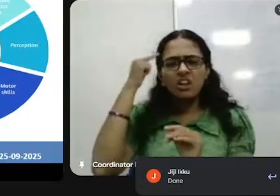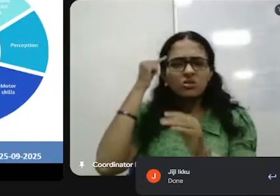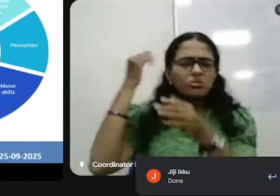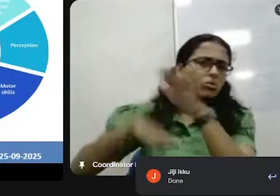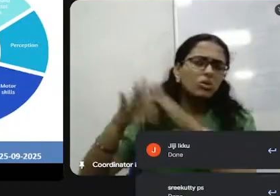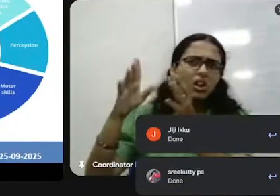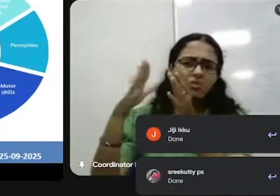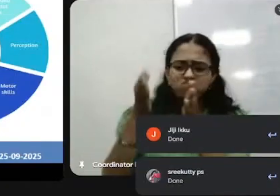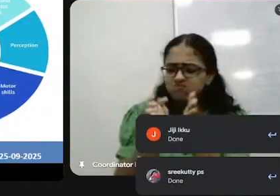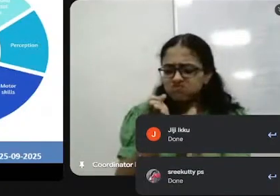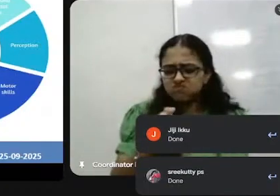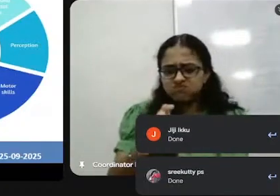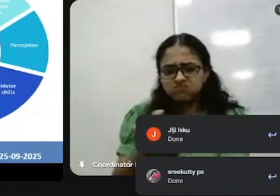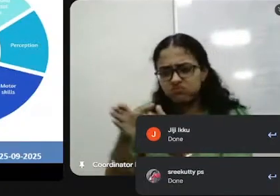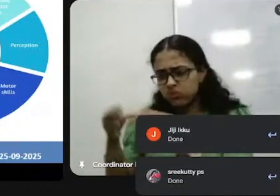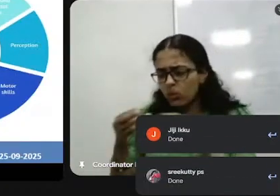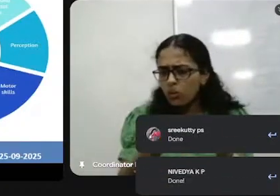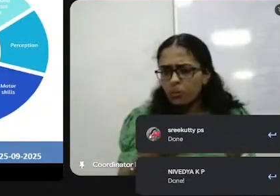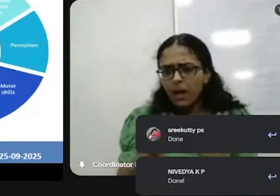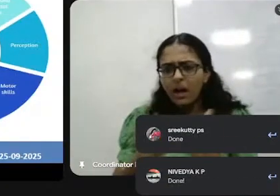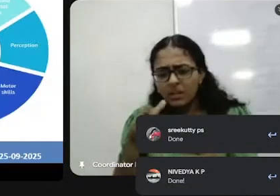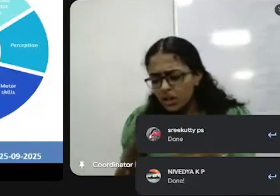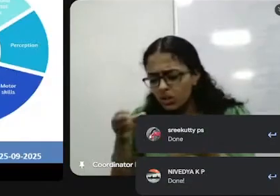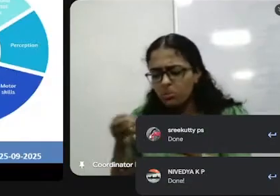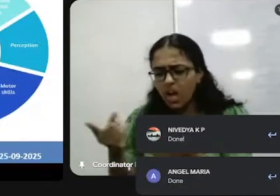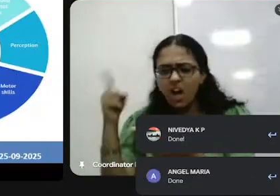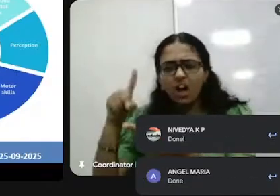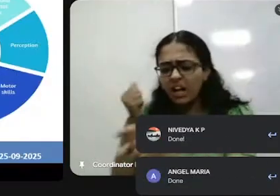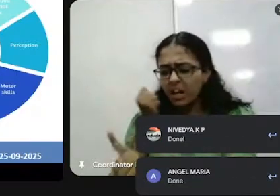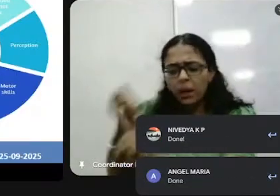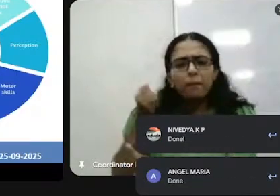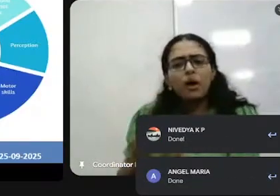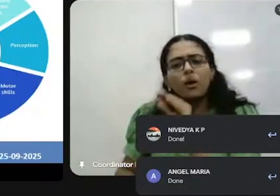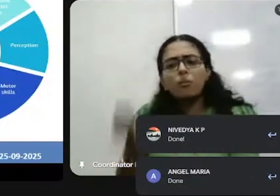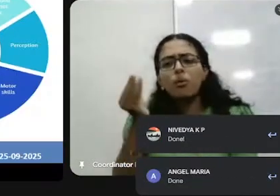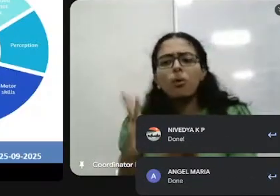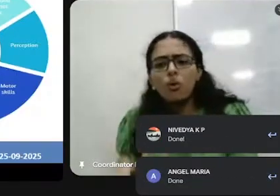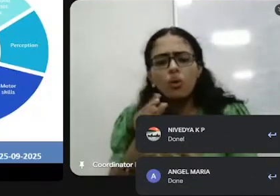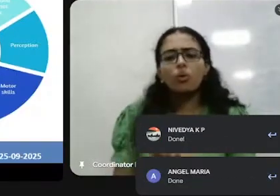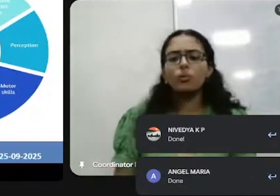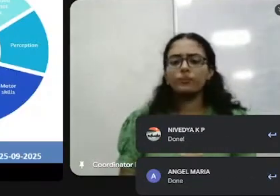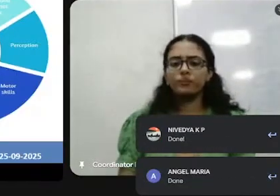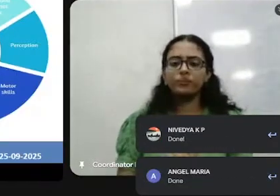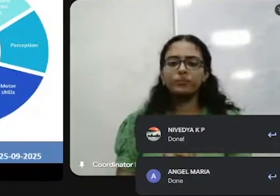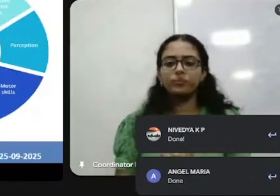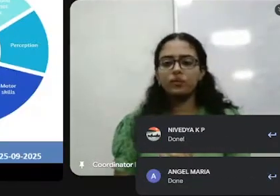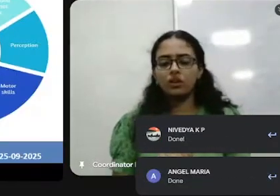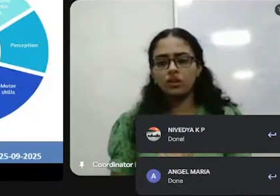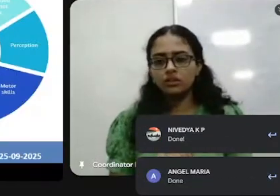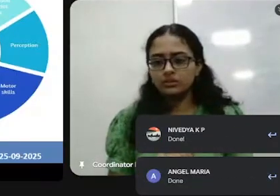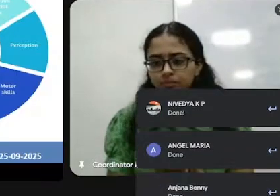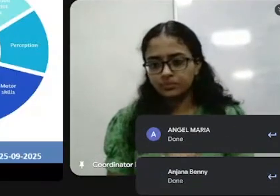ഭാഗത്താണ് സ്ട്രോക്കിന് വന്നിരിക്കുന്നത്, അത് ഏത് ഭാഗത്തായിട്ടാണ് അത് അഫക്റ്റ് ചെയ്തിരിക്കുന്നത്, അതിനെ ാണ് ഒരാൾക്ക് വരുന്ന